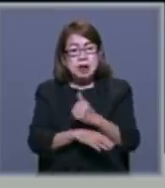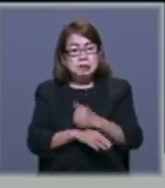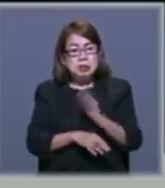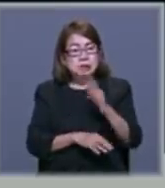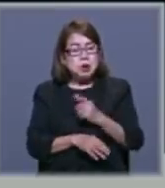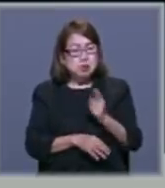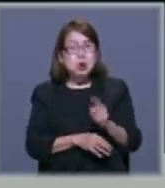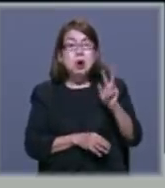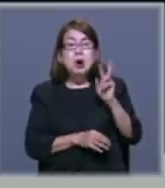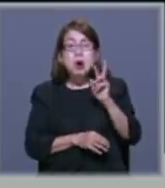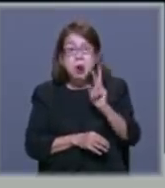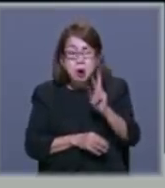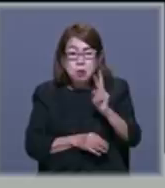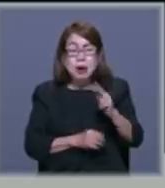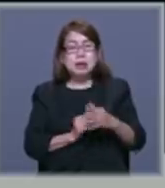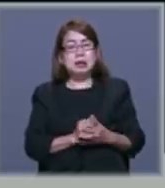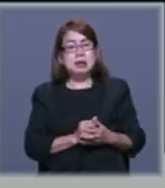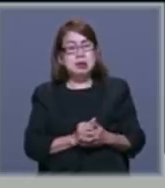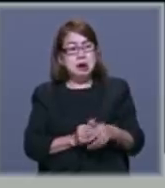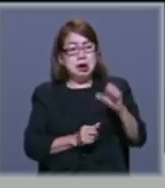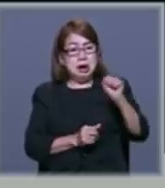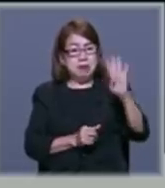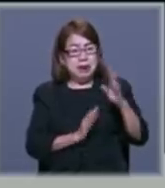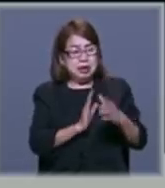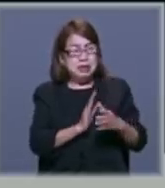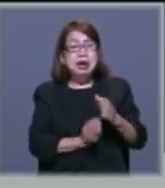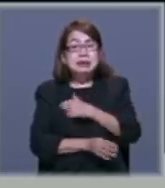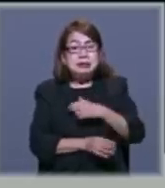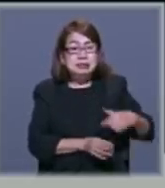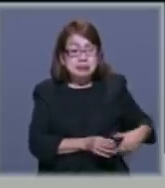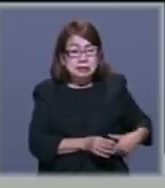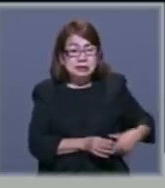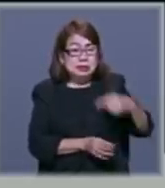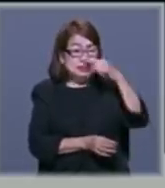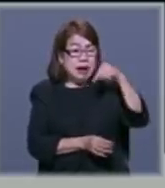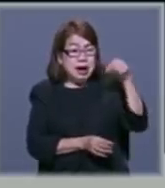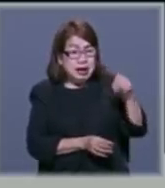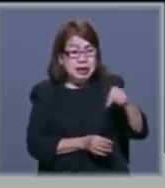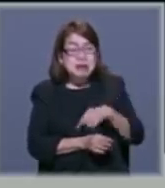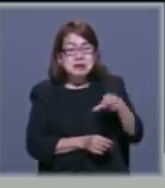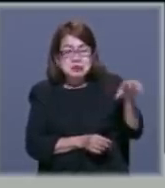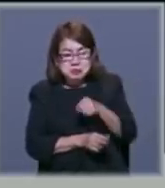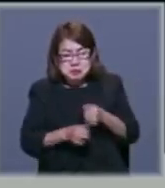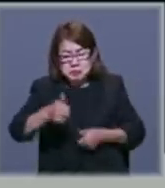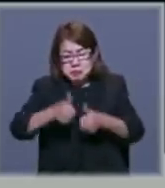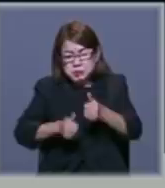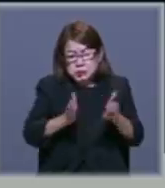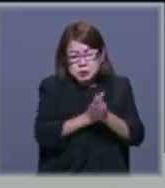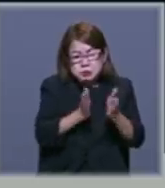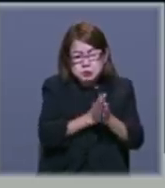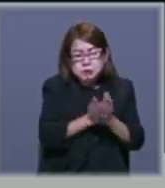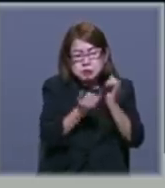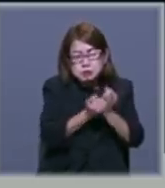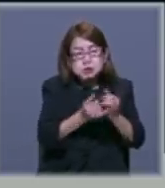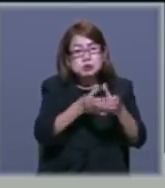ถาบันกษัตริย์ของไทยต้องถูกนำไปเป็นคู่แข่งหรือฝักฝ่ายทางการเมือง